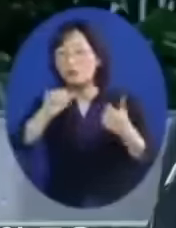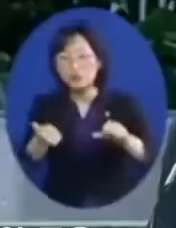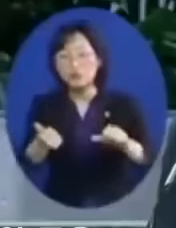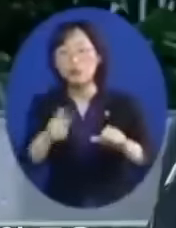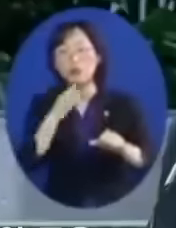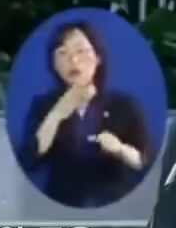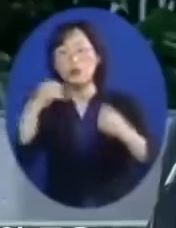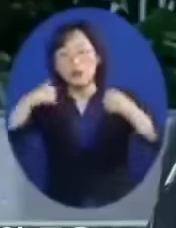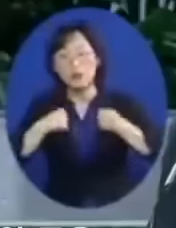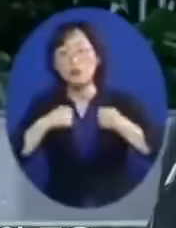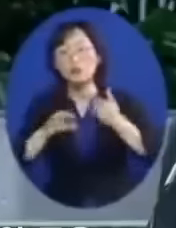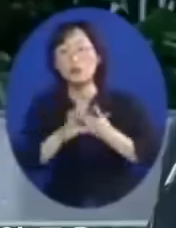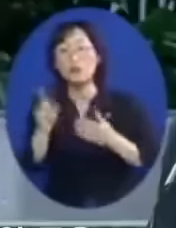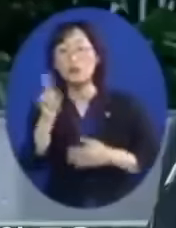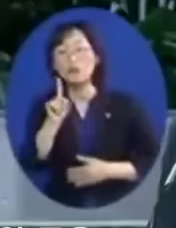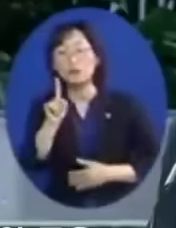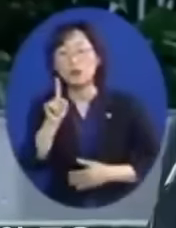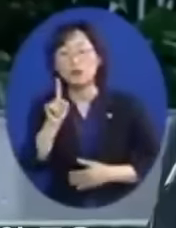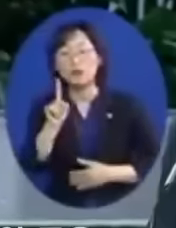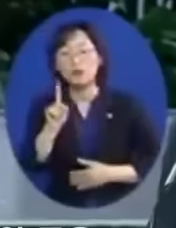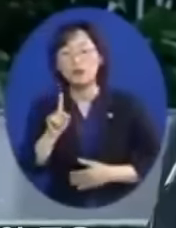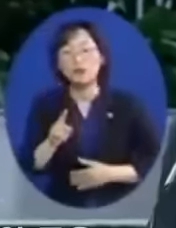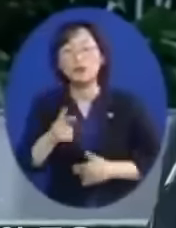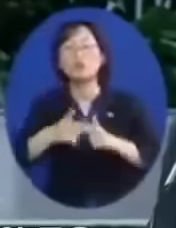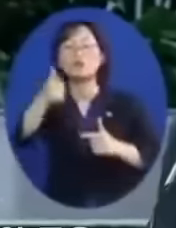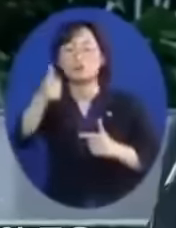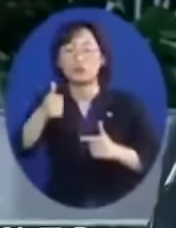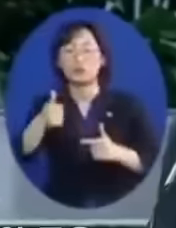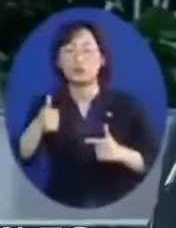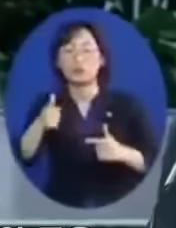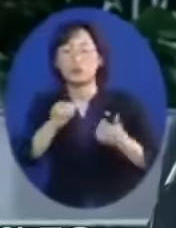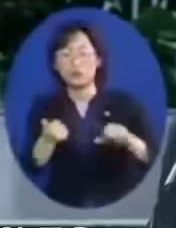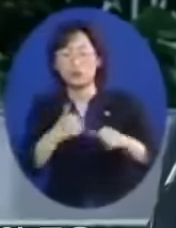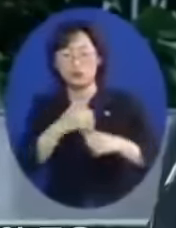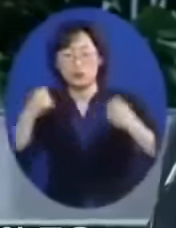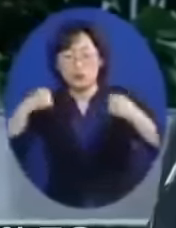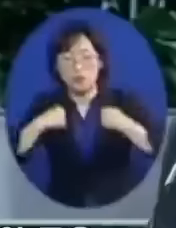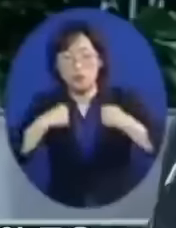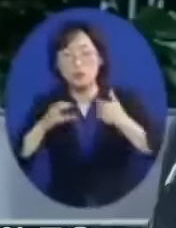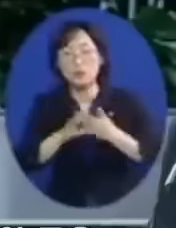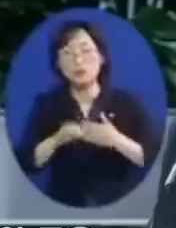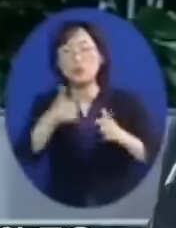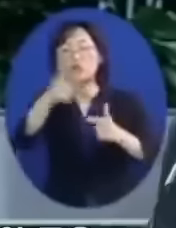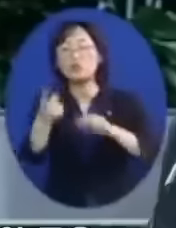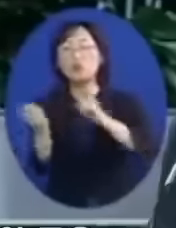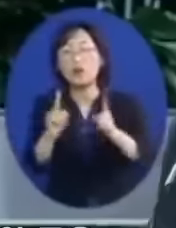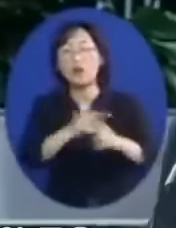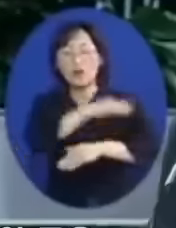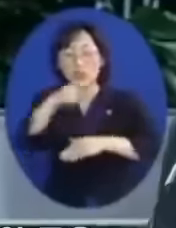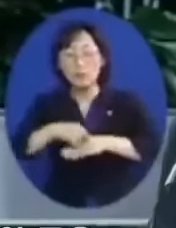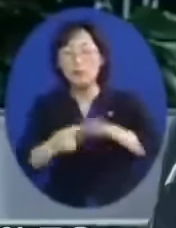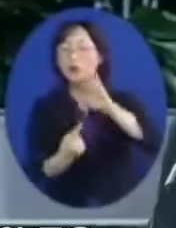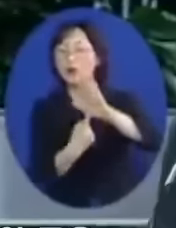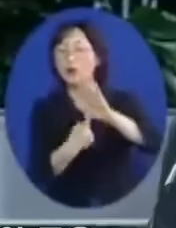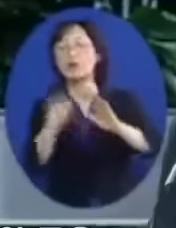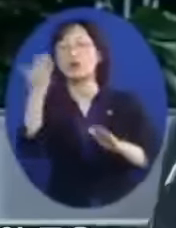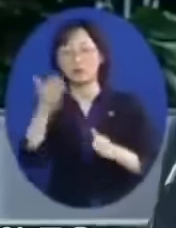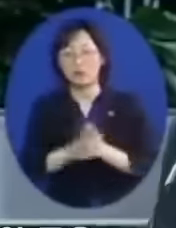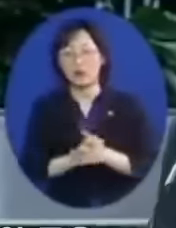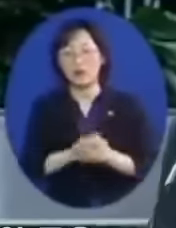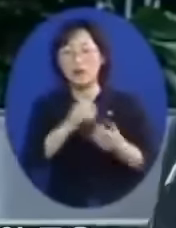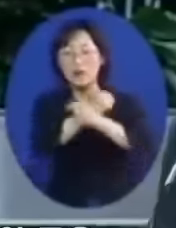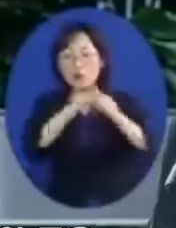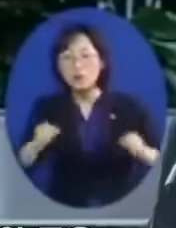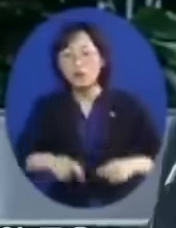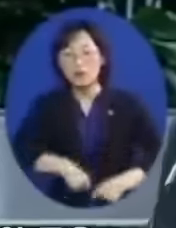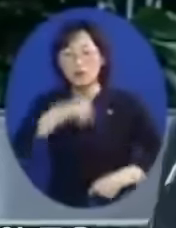죽음만 걸머지고 있으면 어떻게 하는 것입니까? 예수를 죽음을 걸머지면 예수의 부활의 생명이 우리 몸에 나타나는 것입니다.